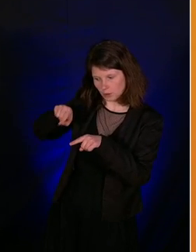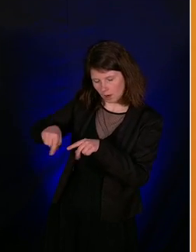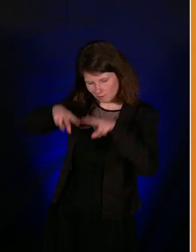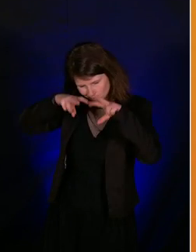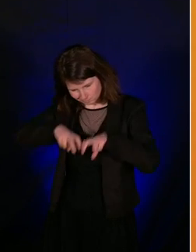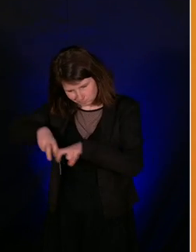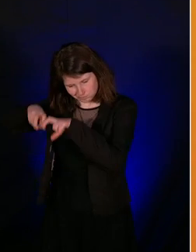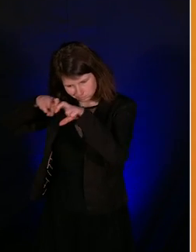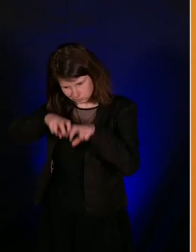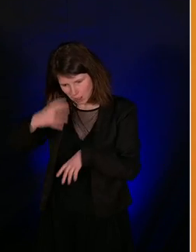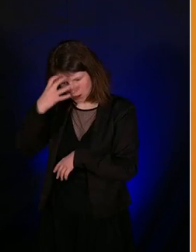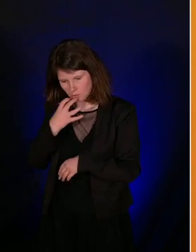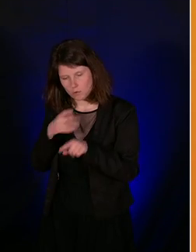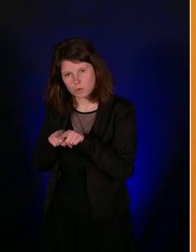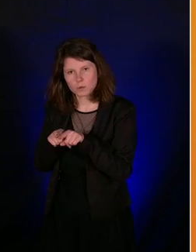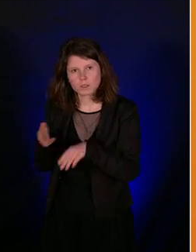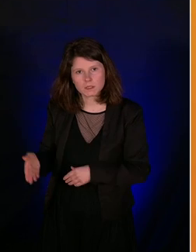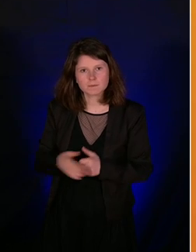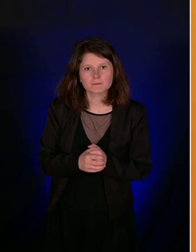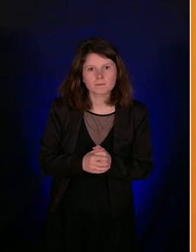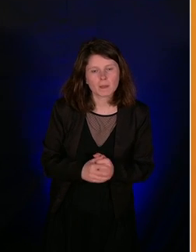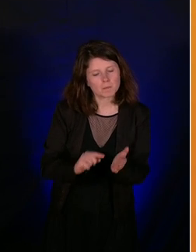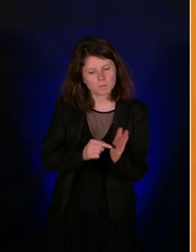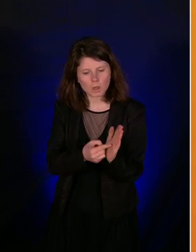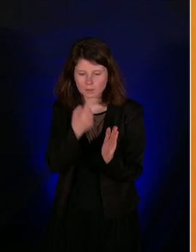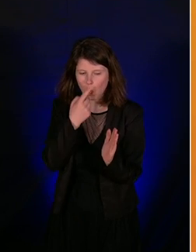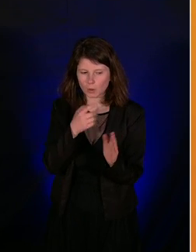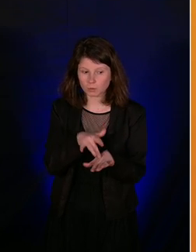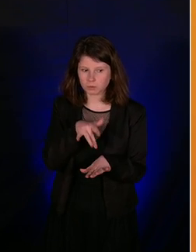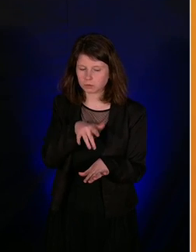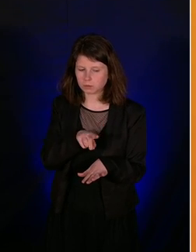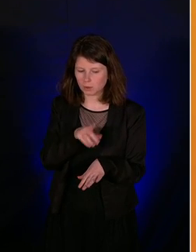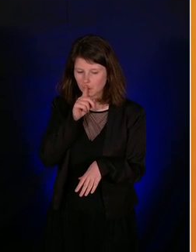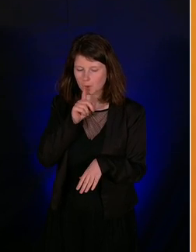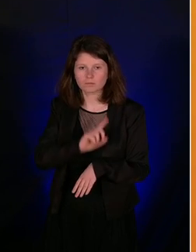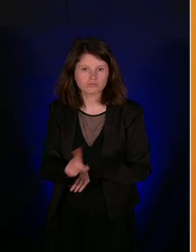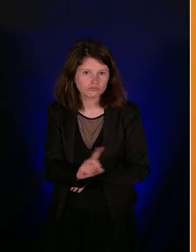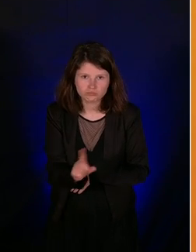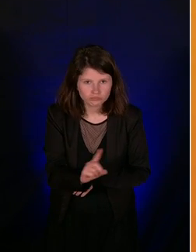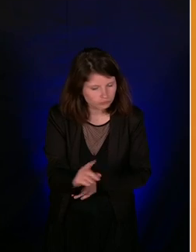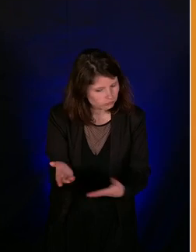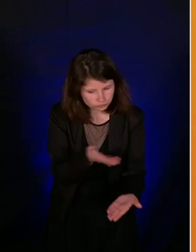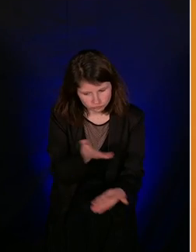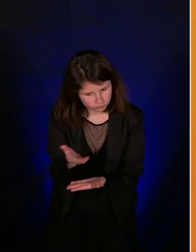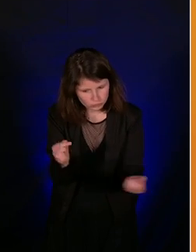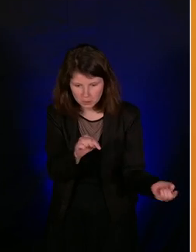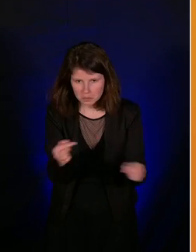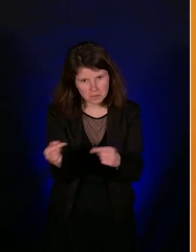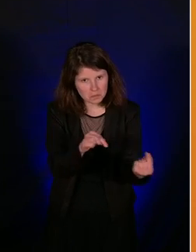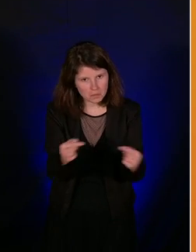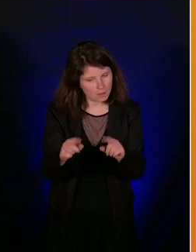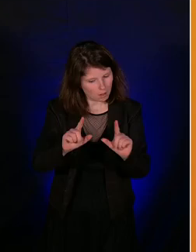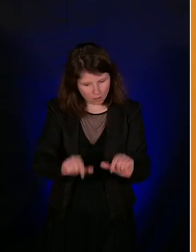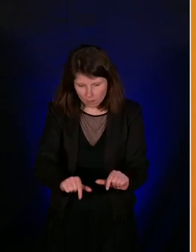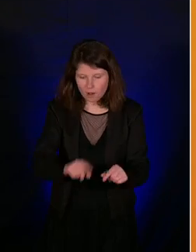aucun des points qui pourraient apparaître comme clivant n'a été passé sous silence systématiquement nous avons pris le temps d'en débattre pour construire